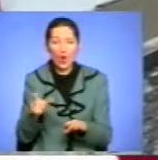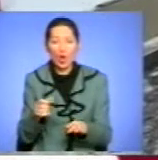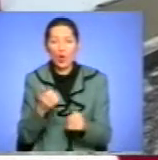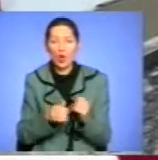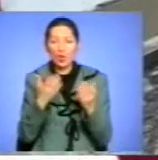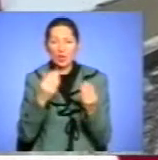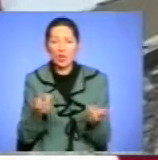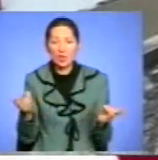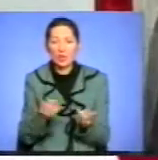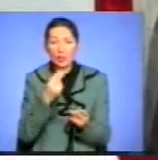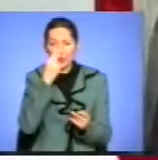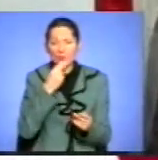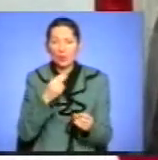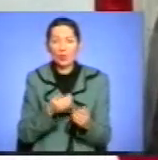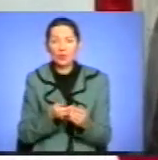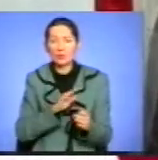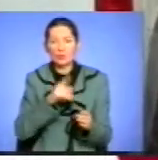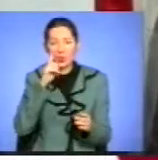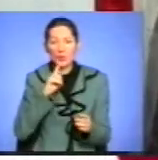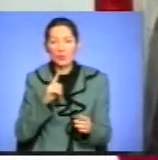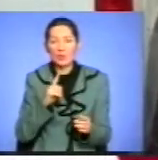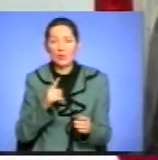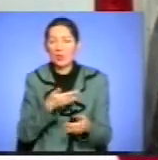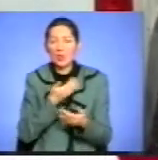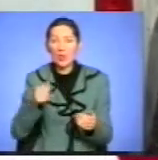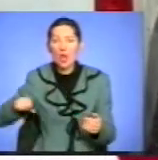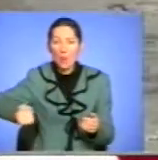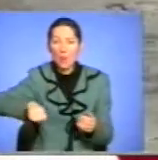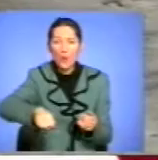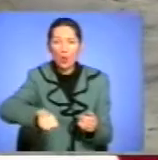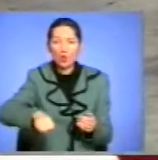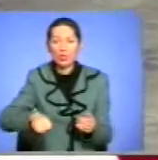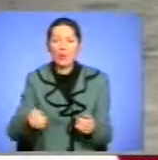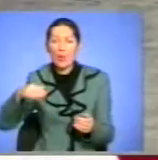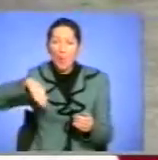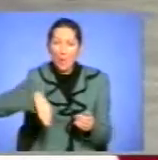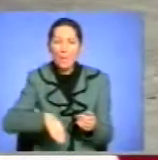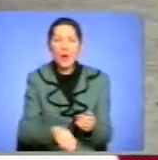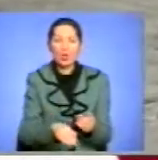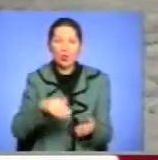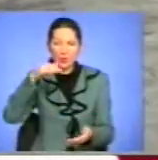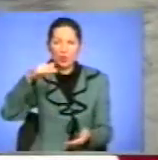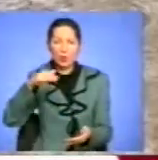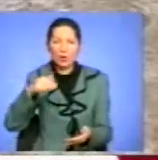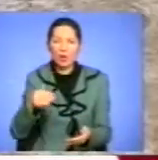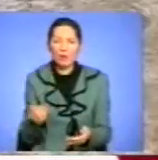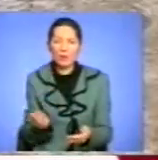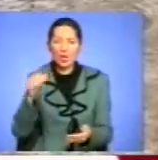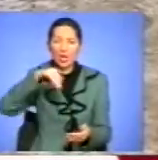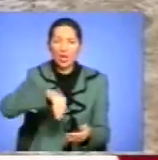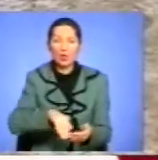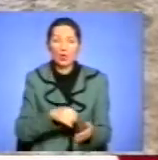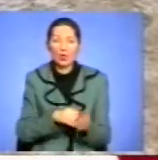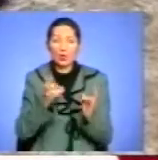до побутових незручностей, таких як відсутність поручнів та надто високий кут нахилу пандусу. Гірку, що веде до травмпункту, і